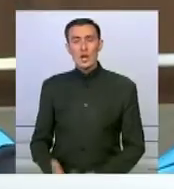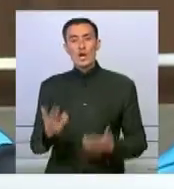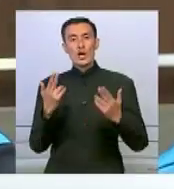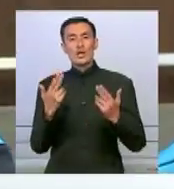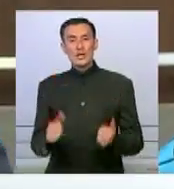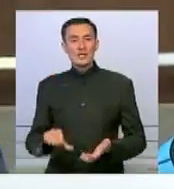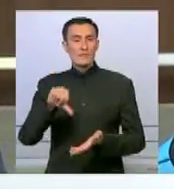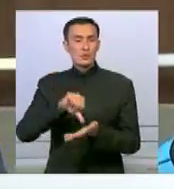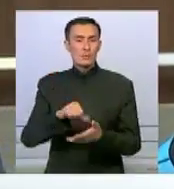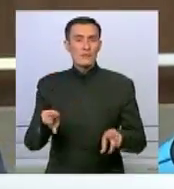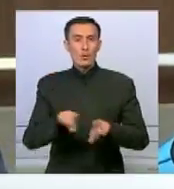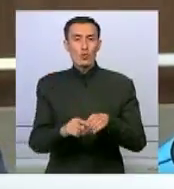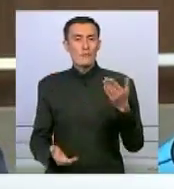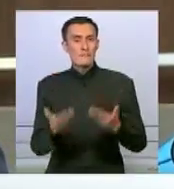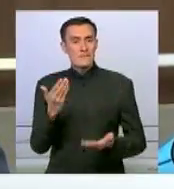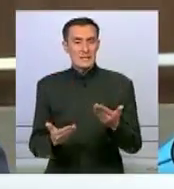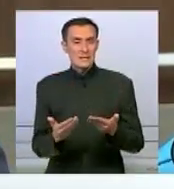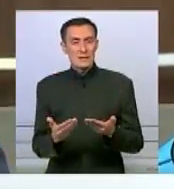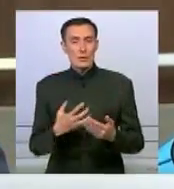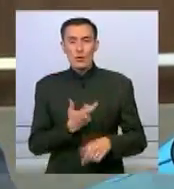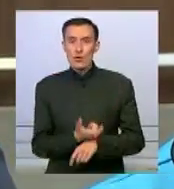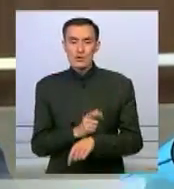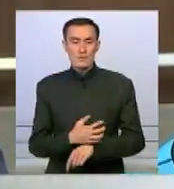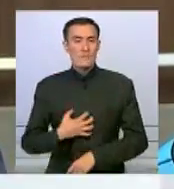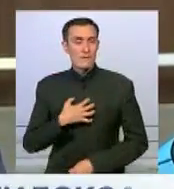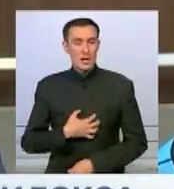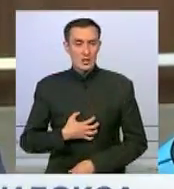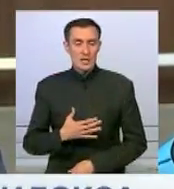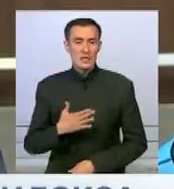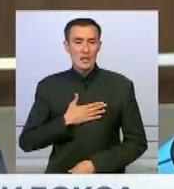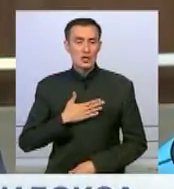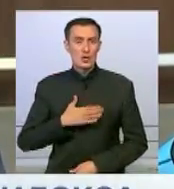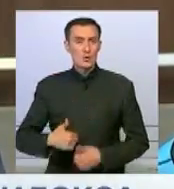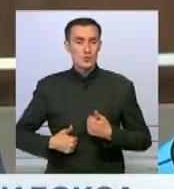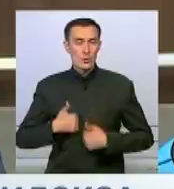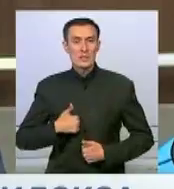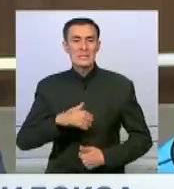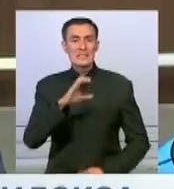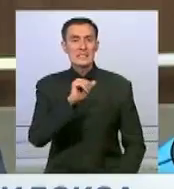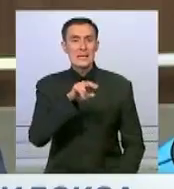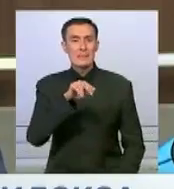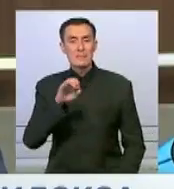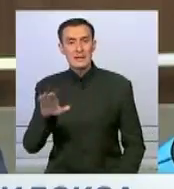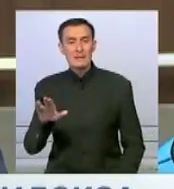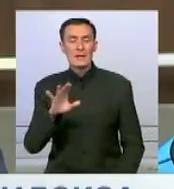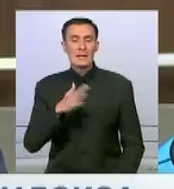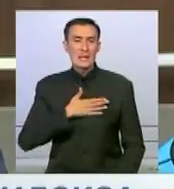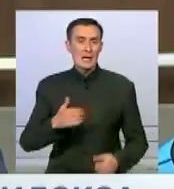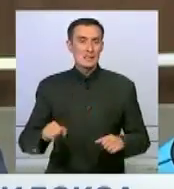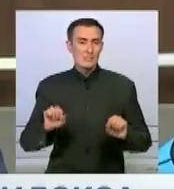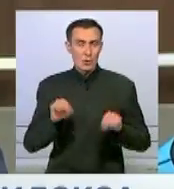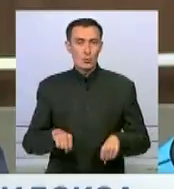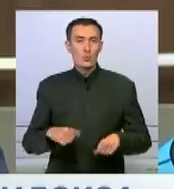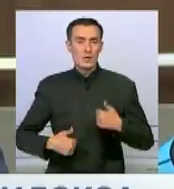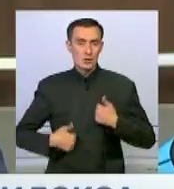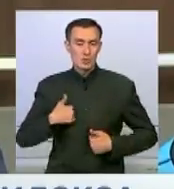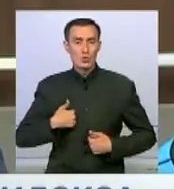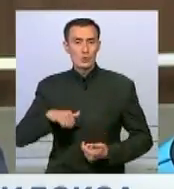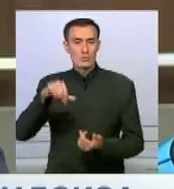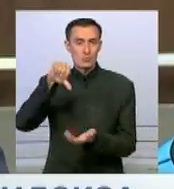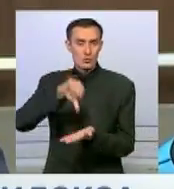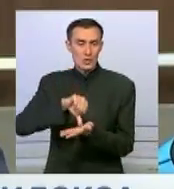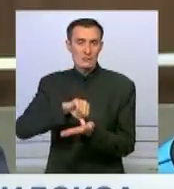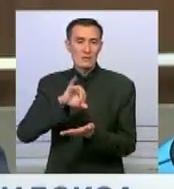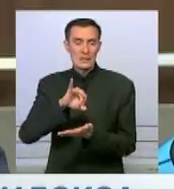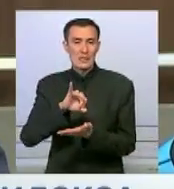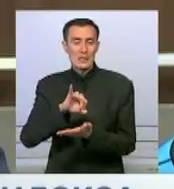Конечно, выступать в таком весе – это большая ответственность. Надеюсь, что, как и наши гордость, Серик Сапиев и Даниар Илюсинов смогу достойно представить страну в финале